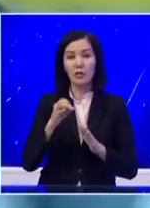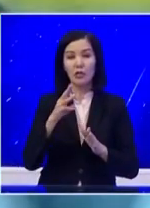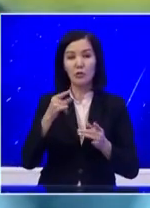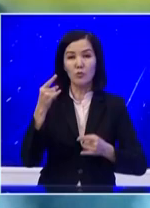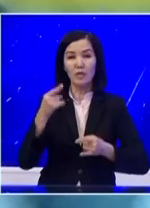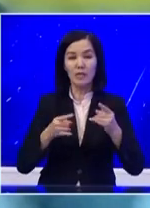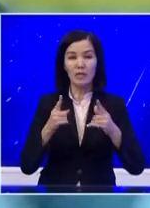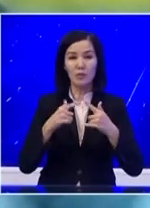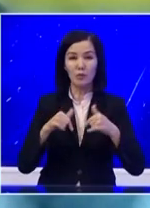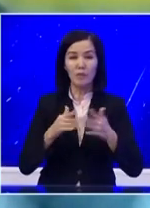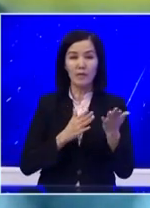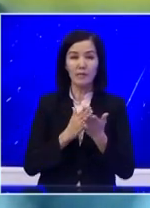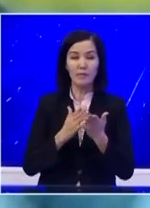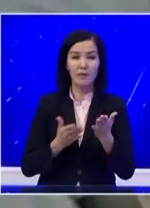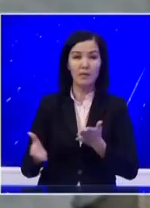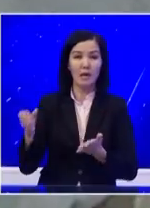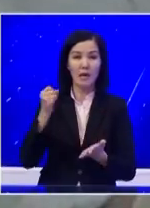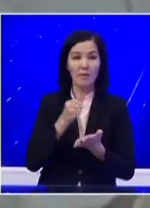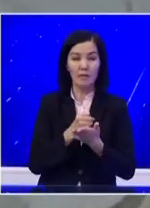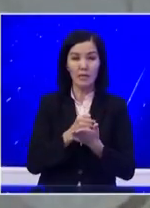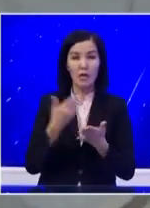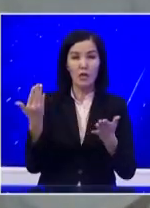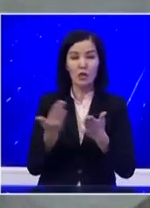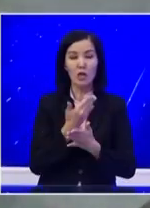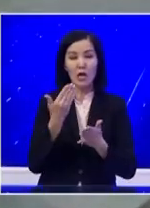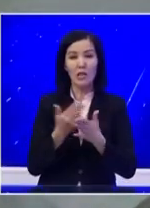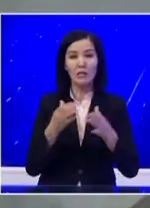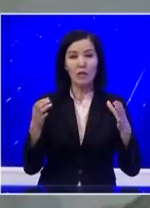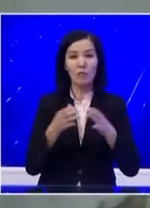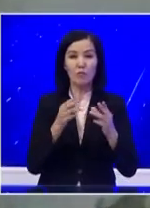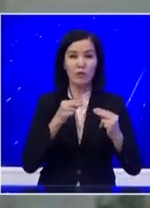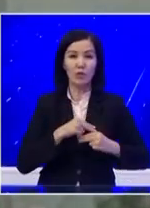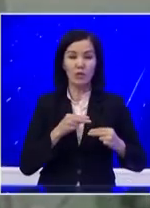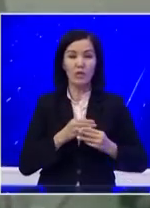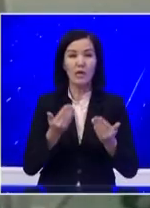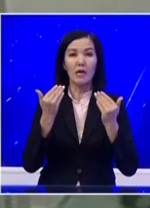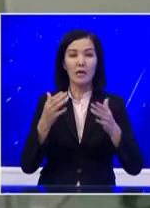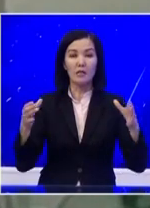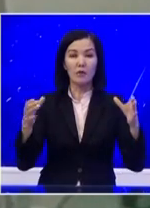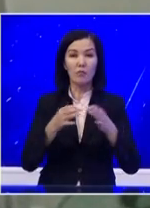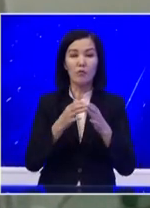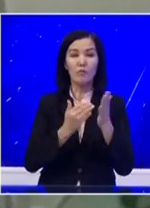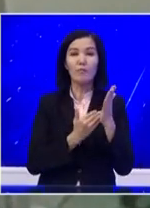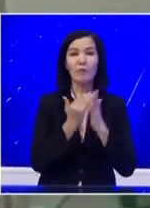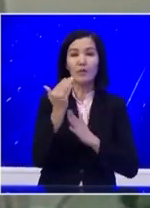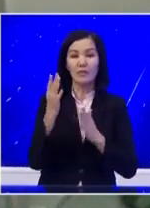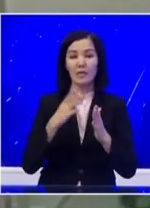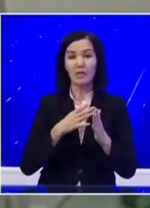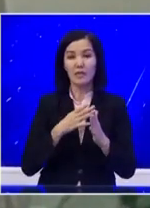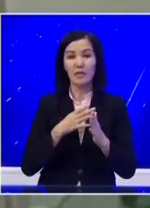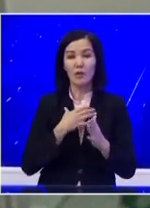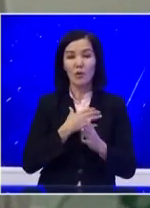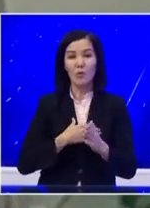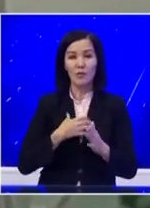құрылып, қызметке қабылданды. Жаңалықтар бөлімінде жүріп шыңдалды. Қатардағы тілшіден бөлім басшысына дейін көтерілді. Өзекті